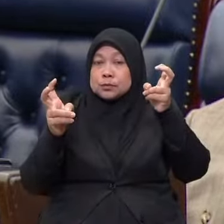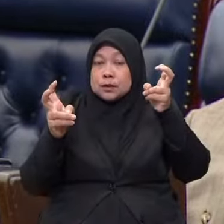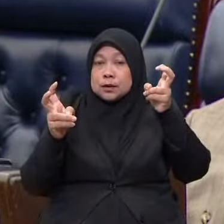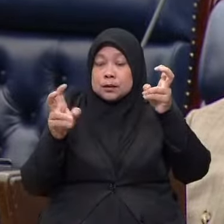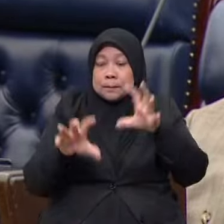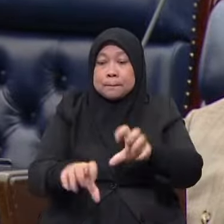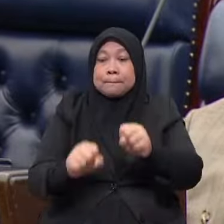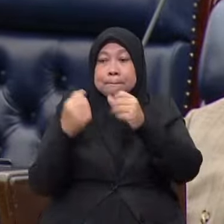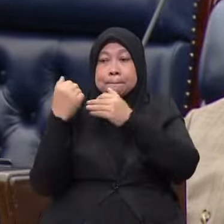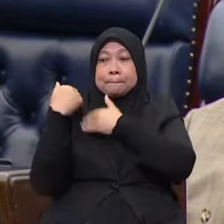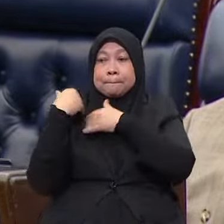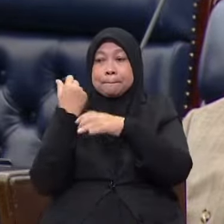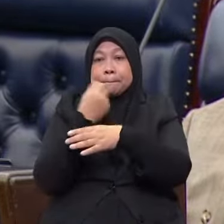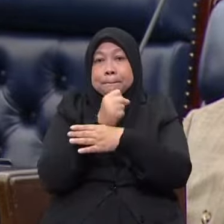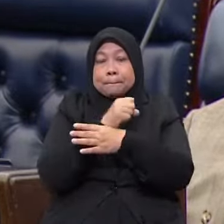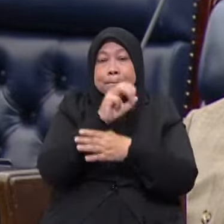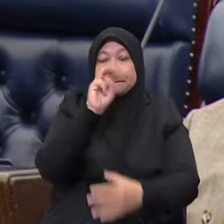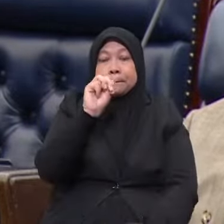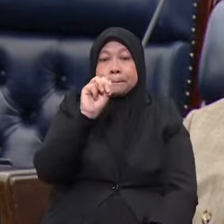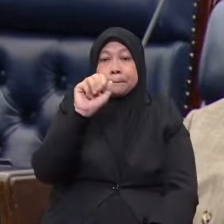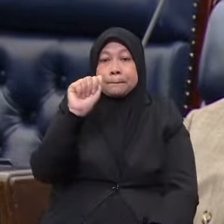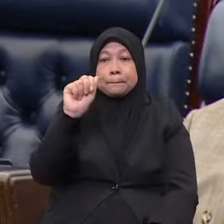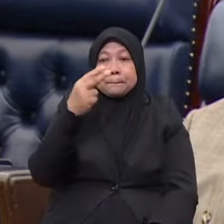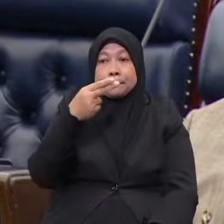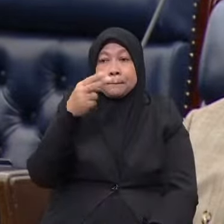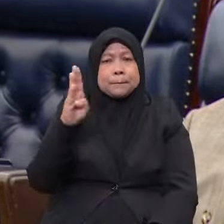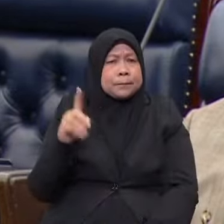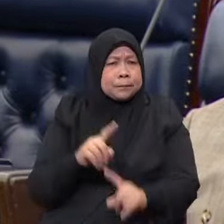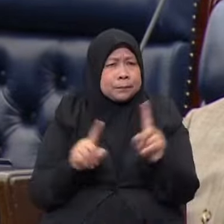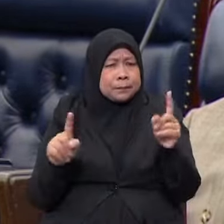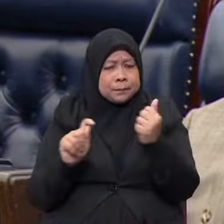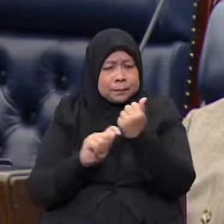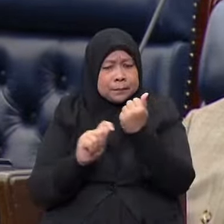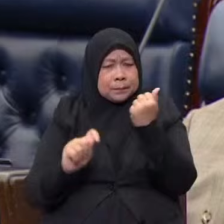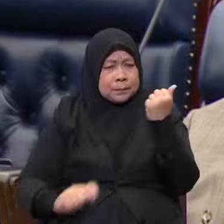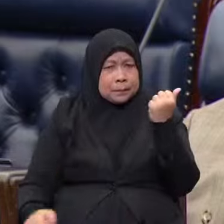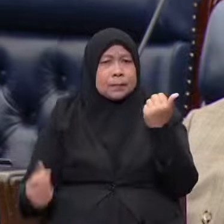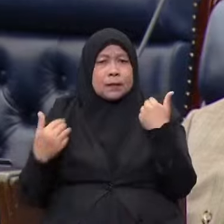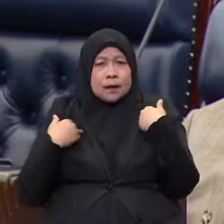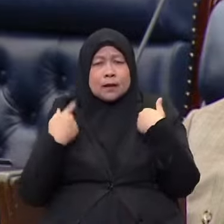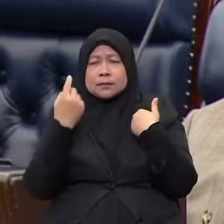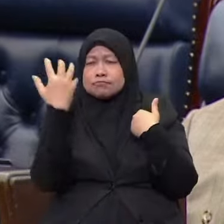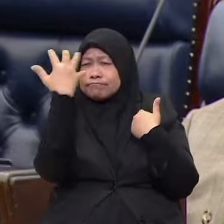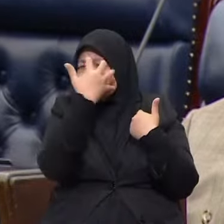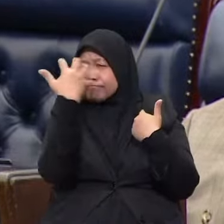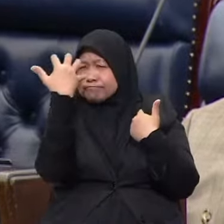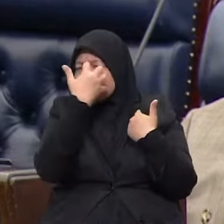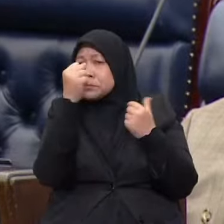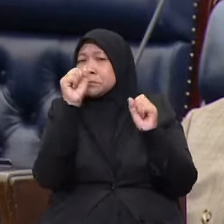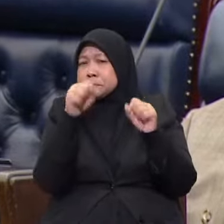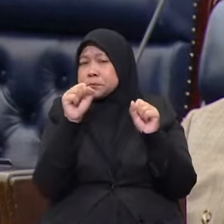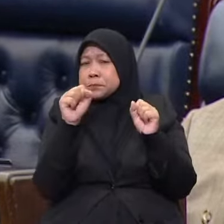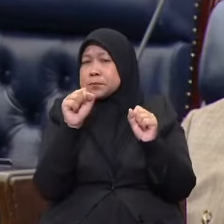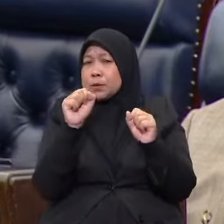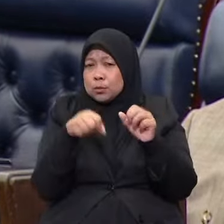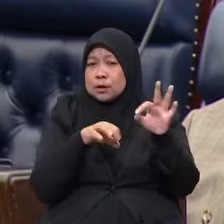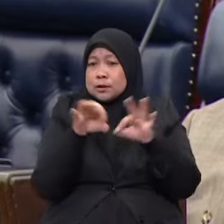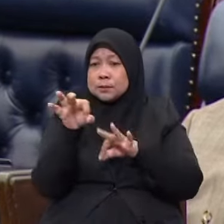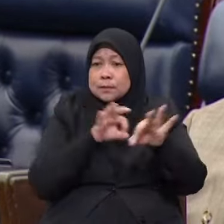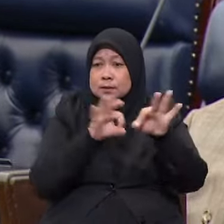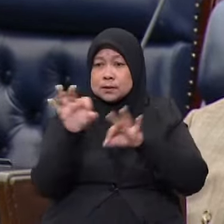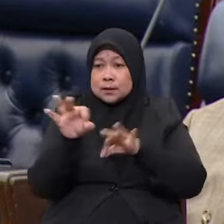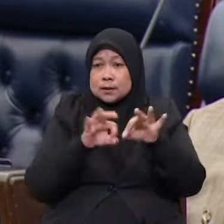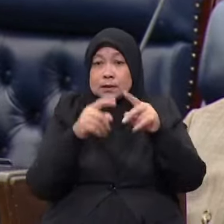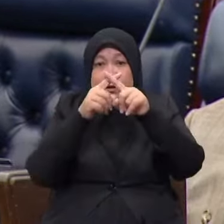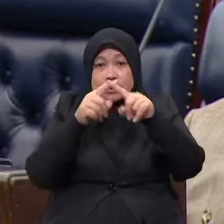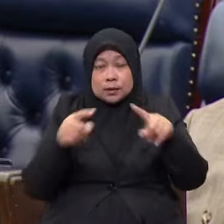pengambil alihan saham MAHB. Tetapi Yang Amat Berhormat Tambun, saya ada beberapa kekeliruan yang mungkin dapat diperjelaskan di